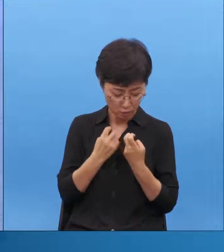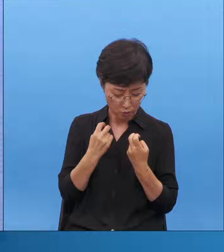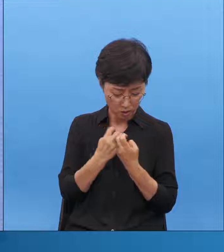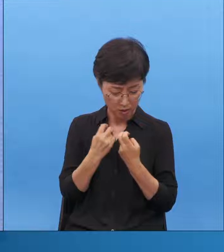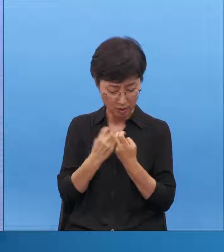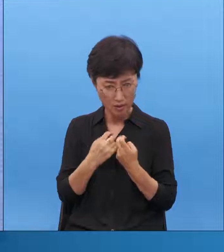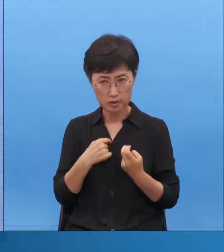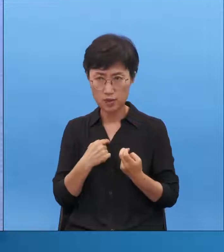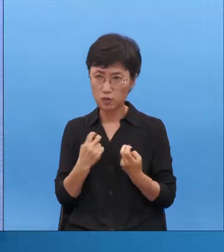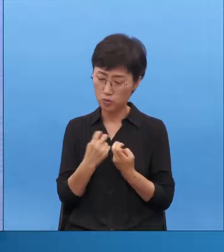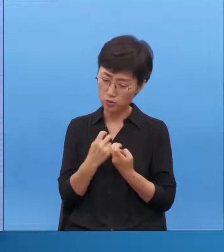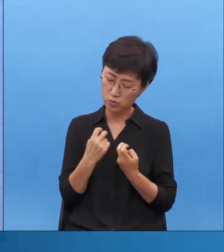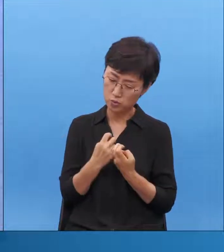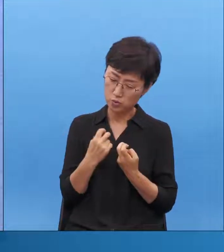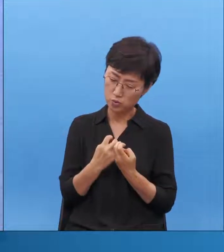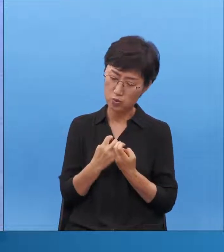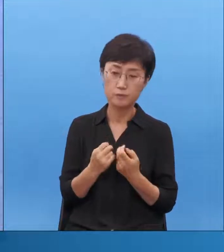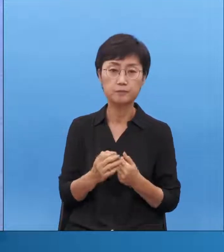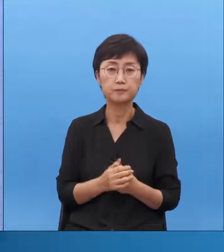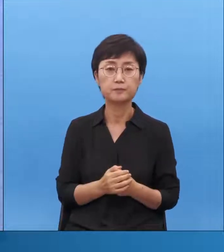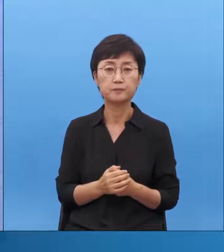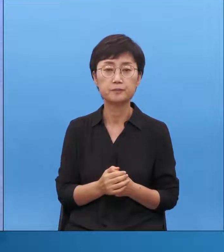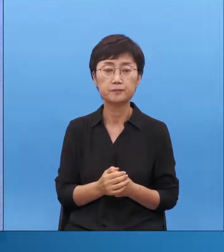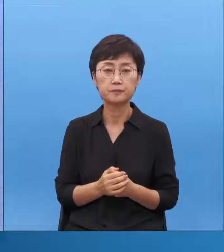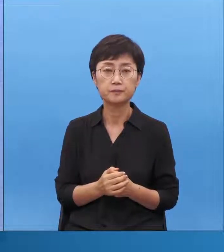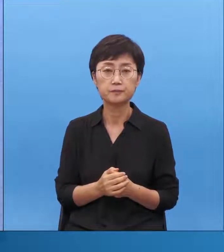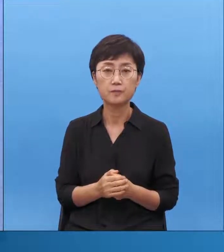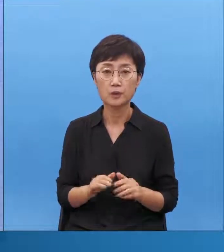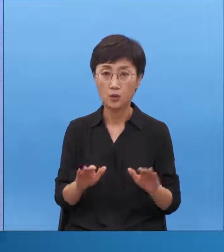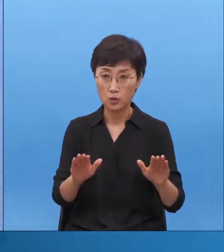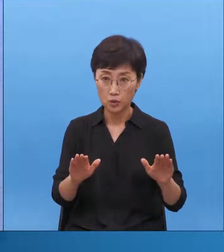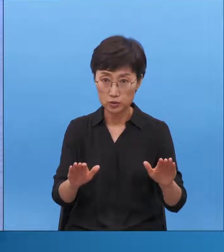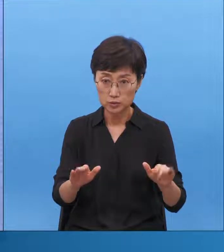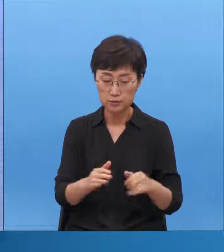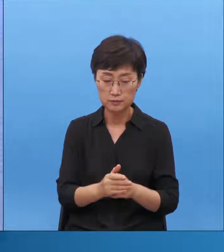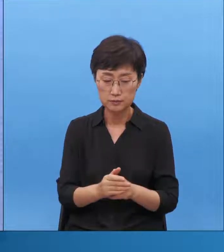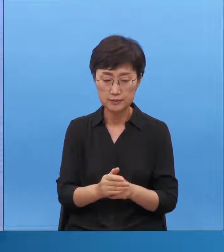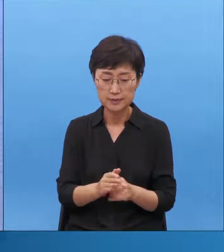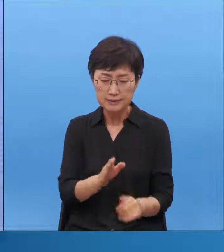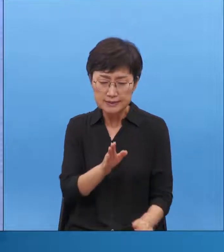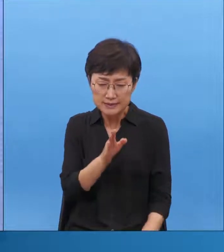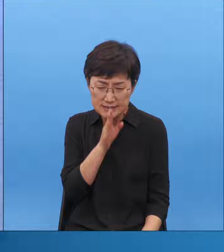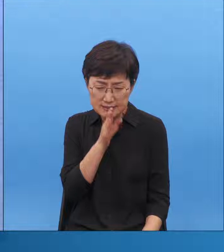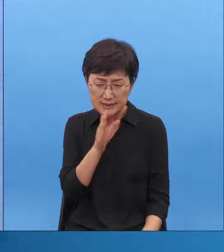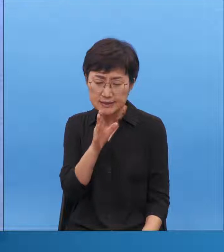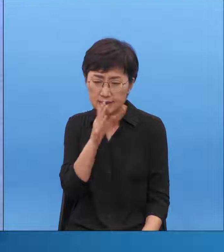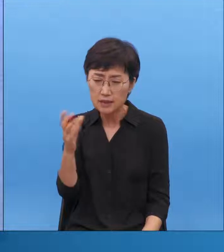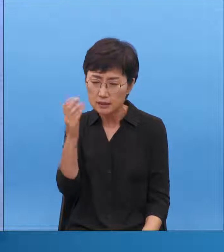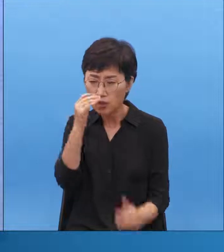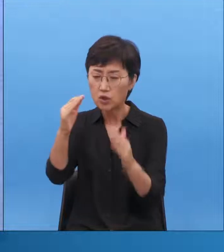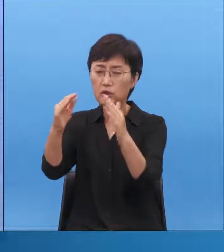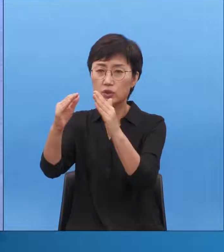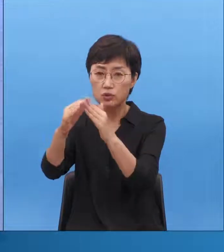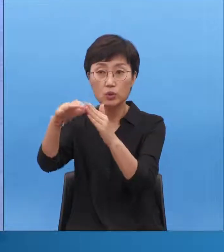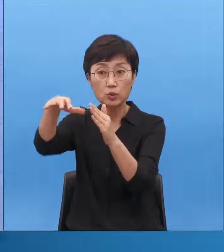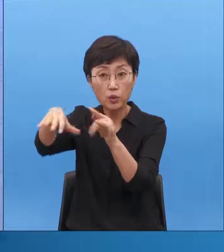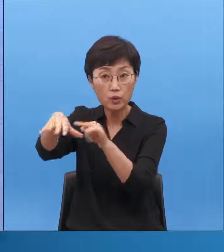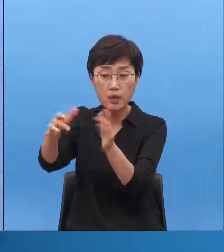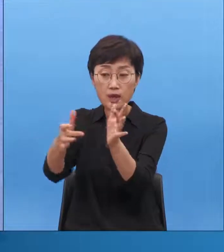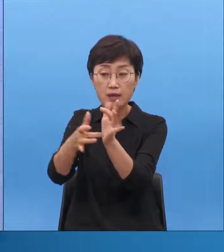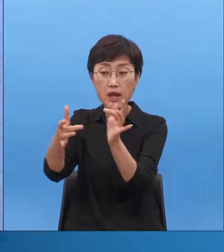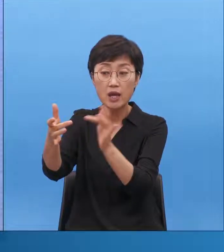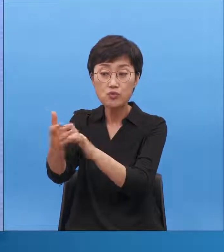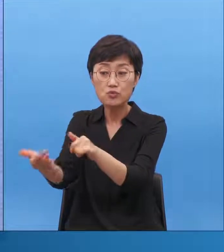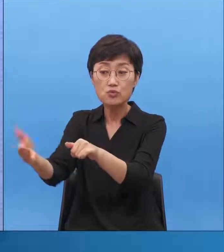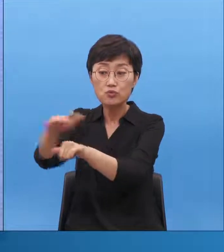do? 이 지금 제대로 된 성전을 시작한 이 아리마대 요셉의 세 가지를 오늘 배워야